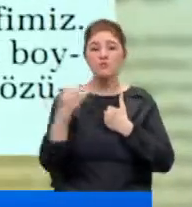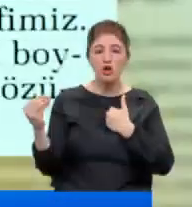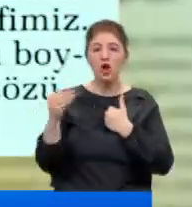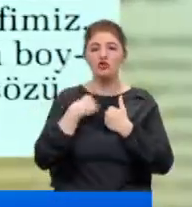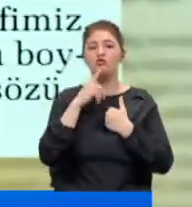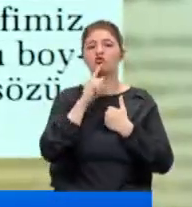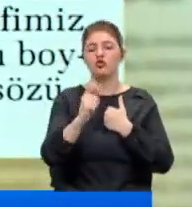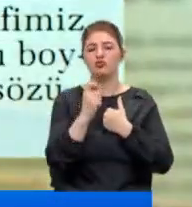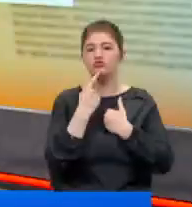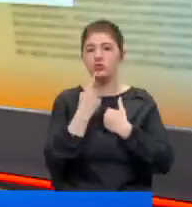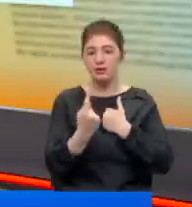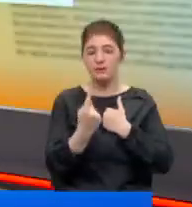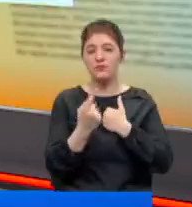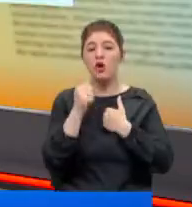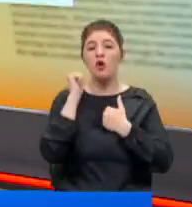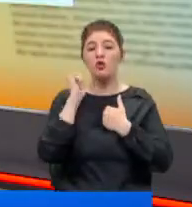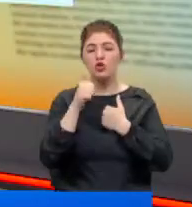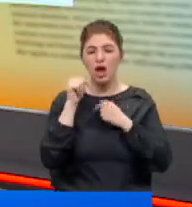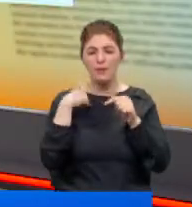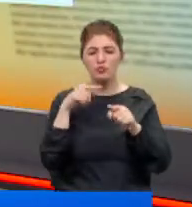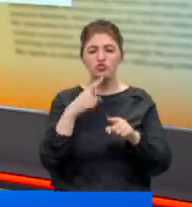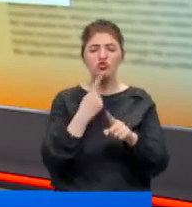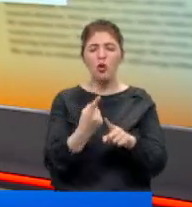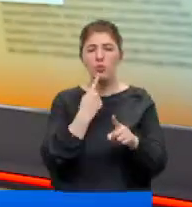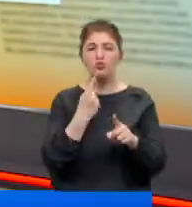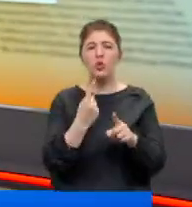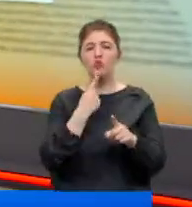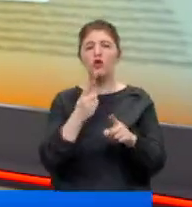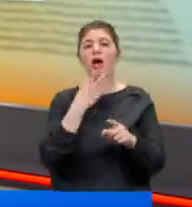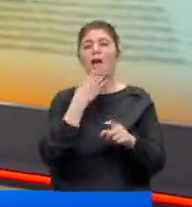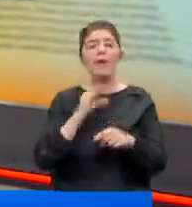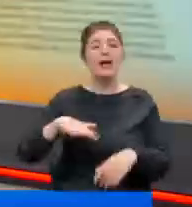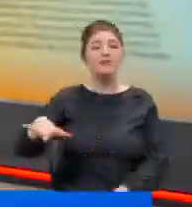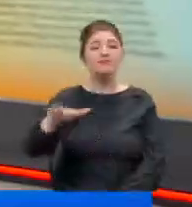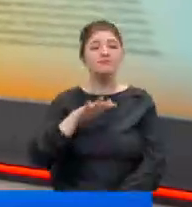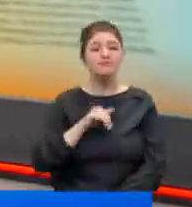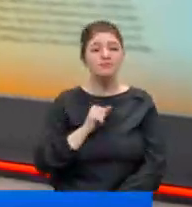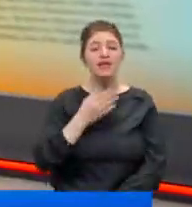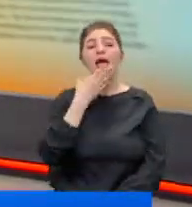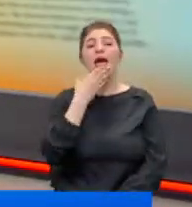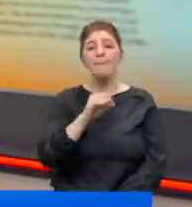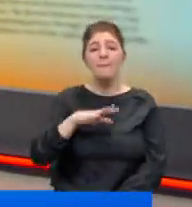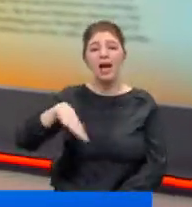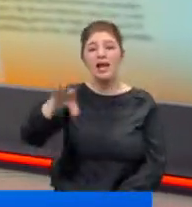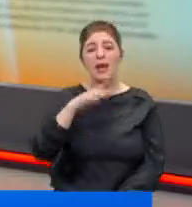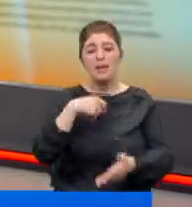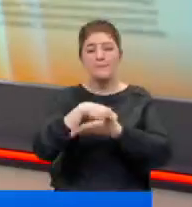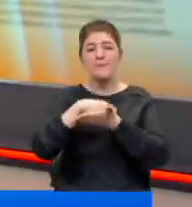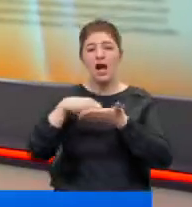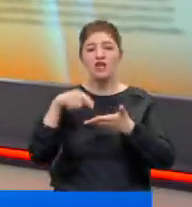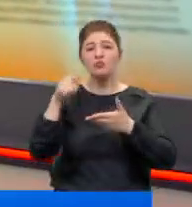milyon A sözümüzdür dedi günlerden beri şunu söylüyorduk emeklilerimiz emeklerimiz